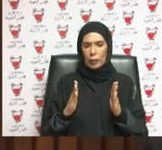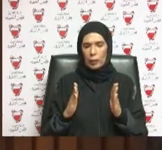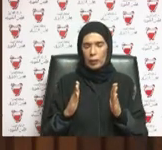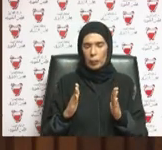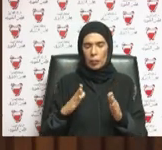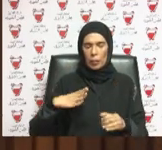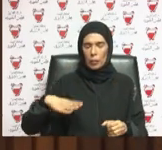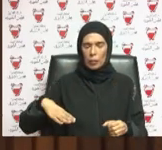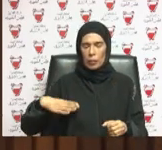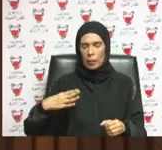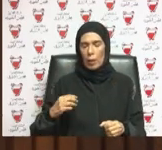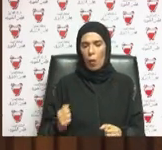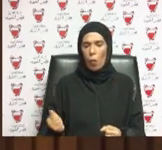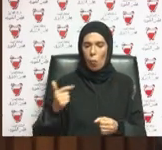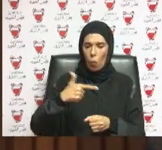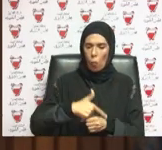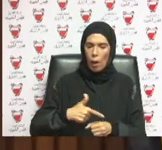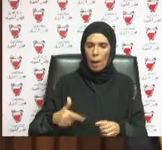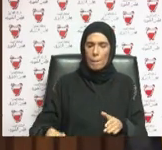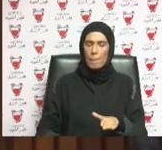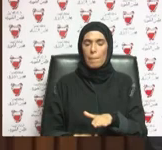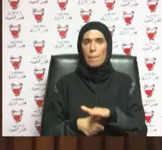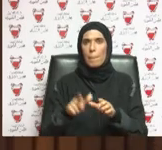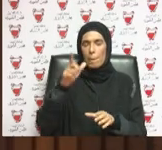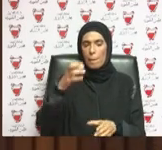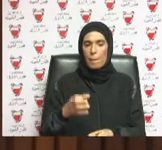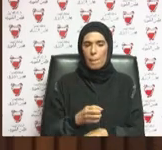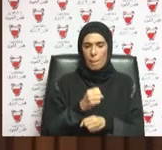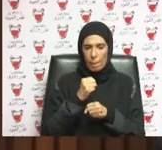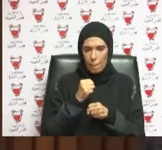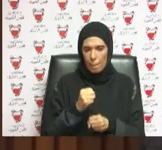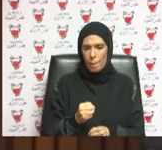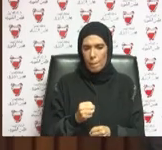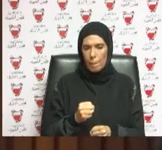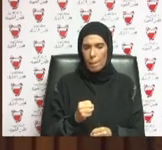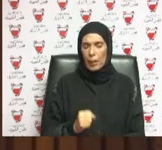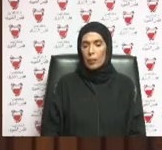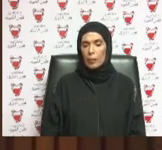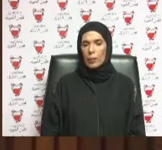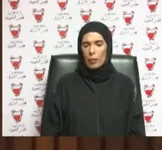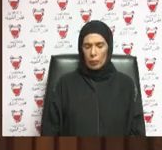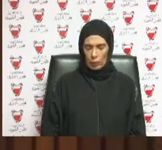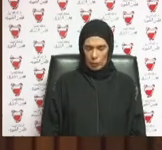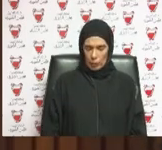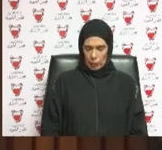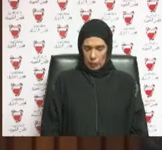الملكي سلمان بن حمد آل خليفة حفظ الله ورعاه، ولي العهد، القائد الأعلى،